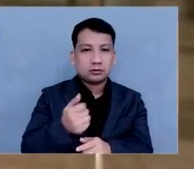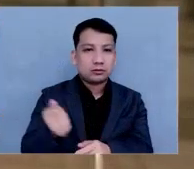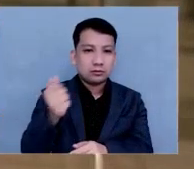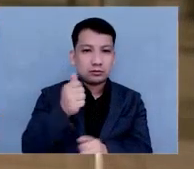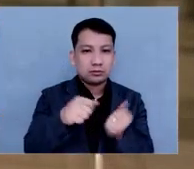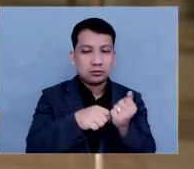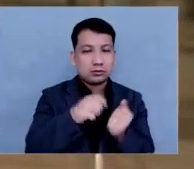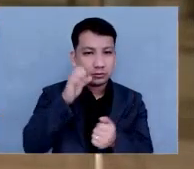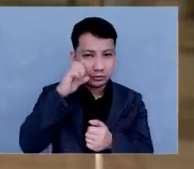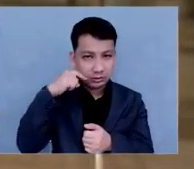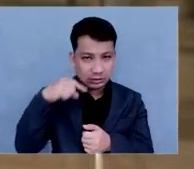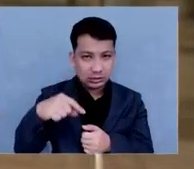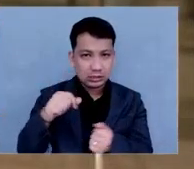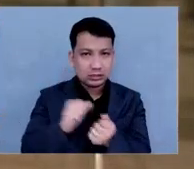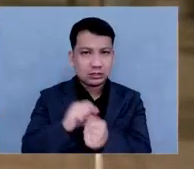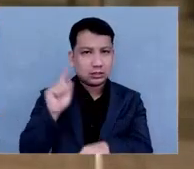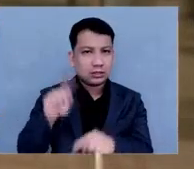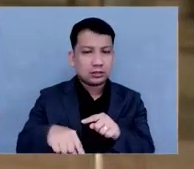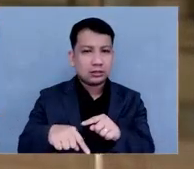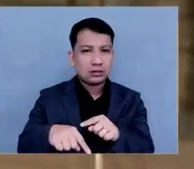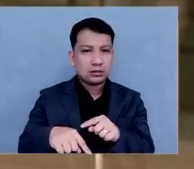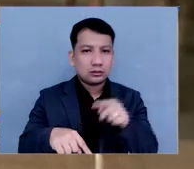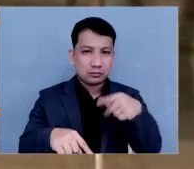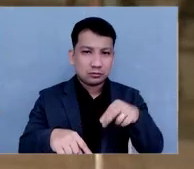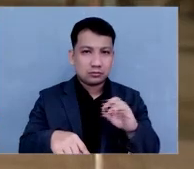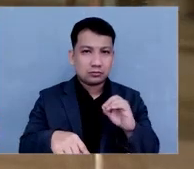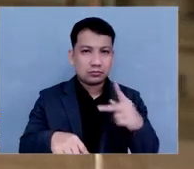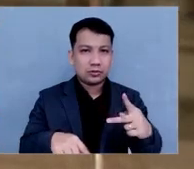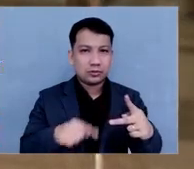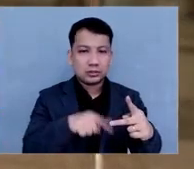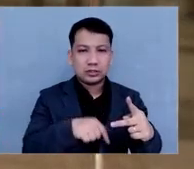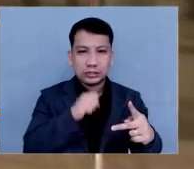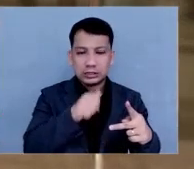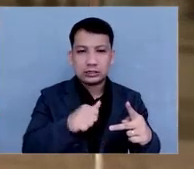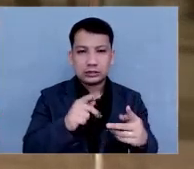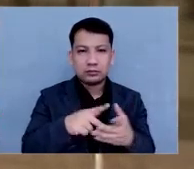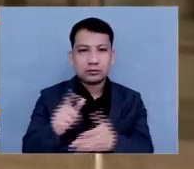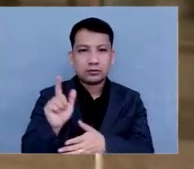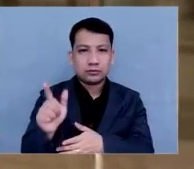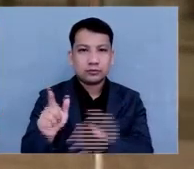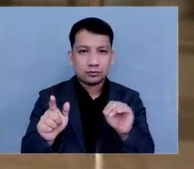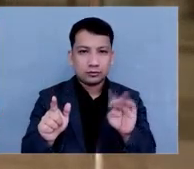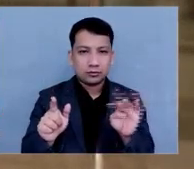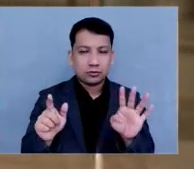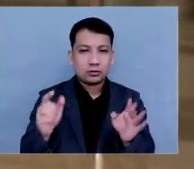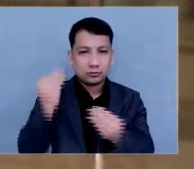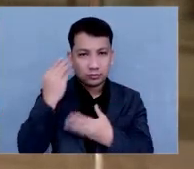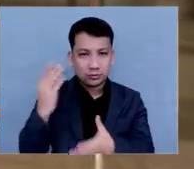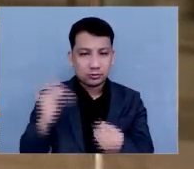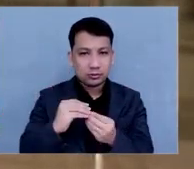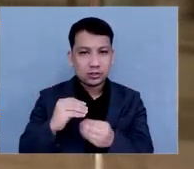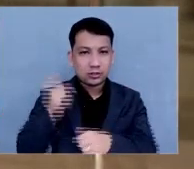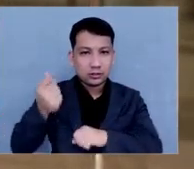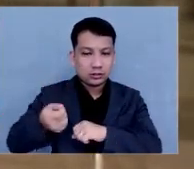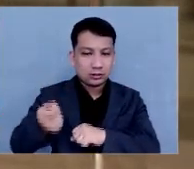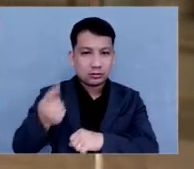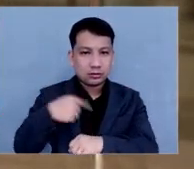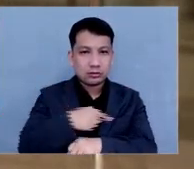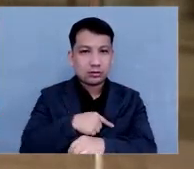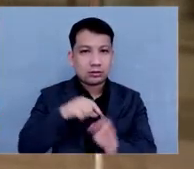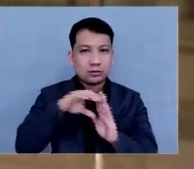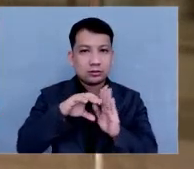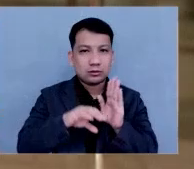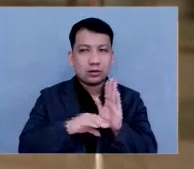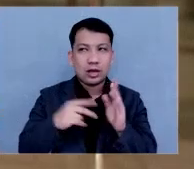Stella kimbo hindi pork unprogrammed appropriations dahil 2014 paraon ang sinabi ng korte suprema na constitutional ito